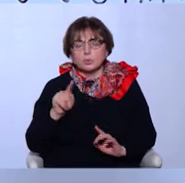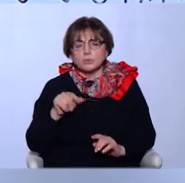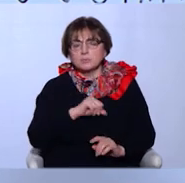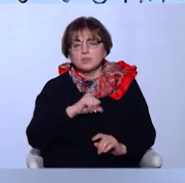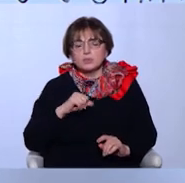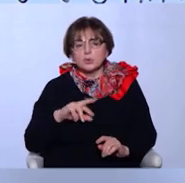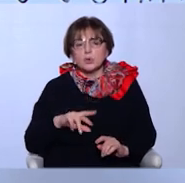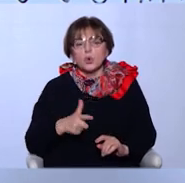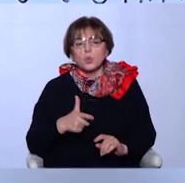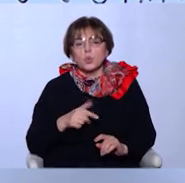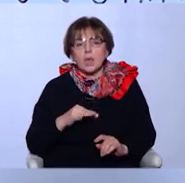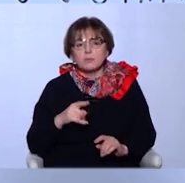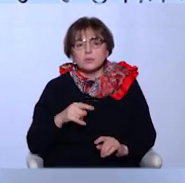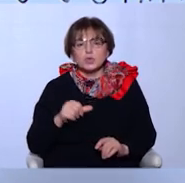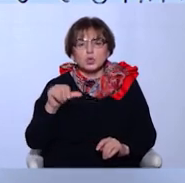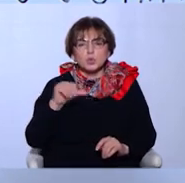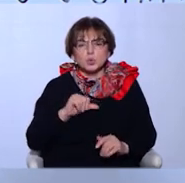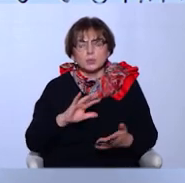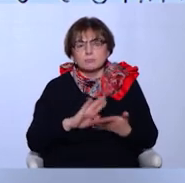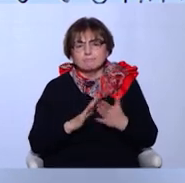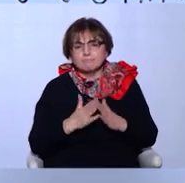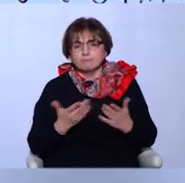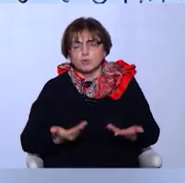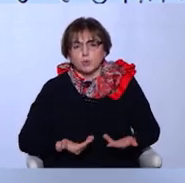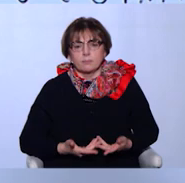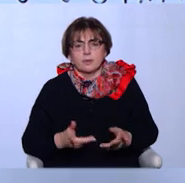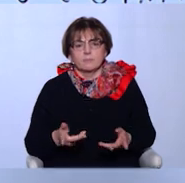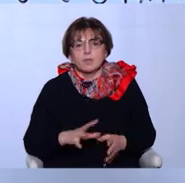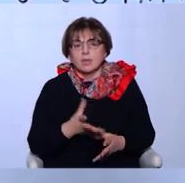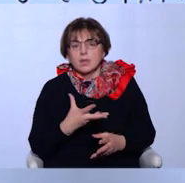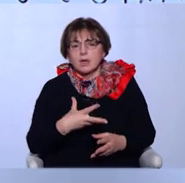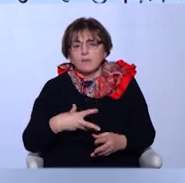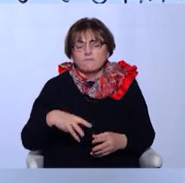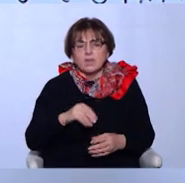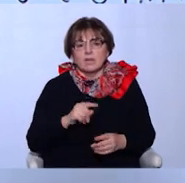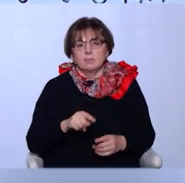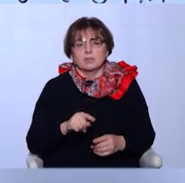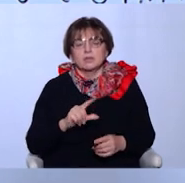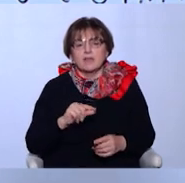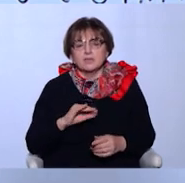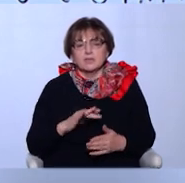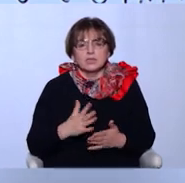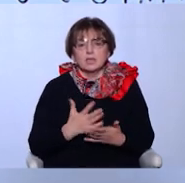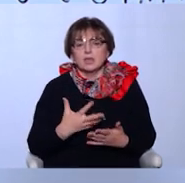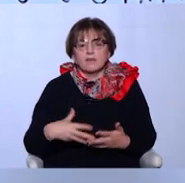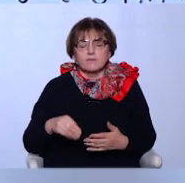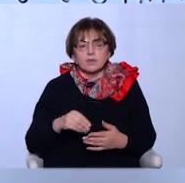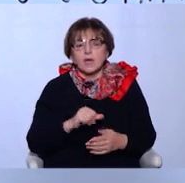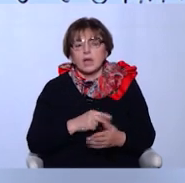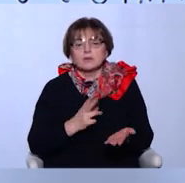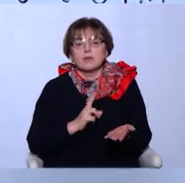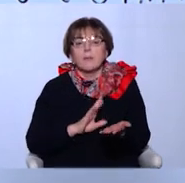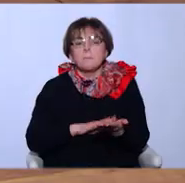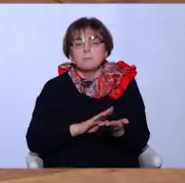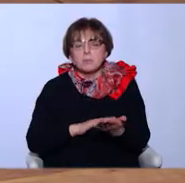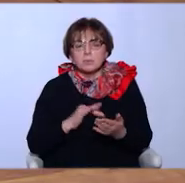ტრაგიკულ ამბავზე. დავითიანი არის ყველაფერზე. დავითიანი არის ბიბლიური